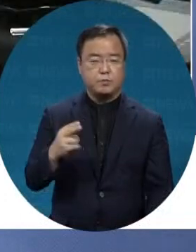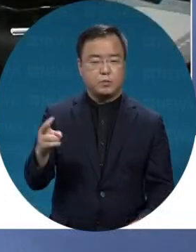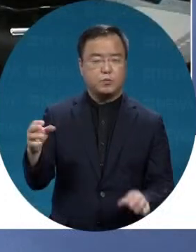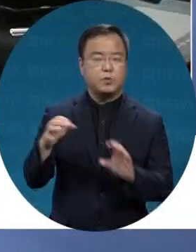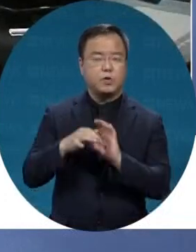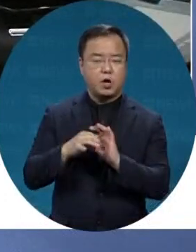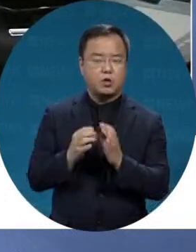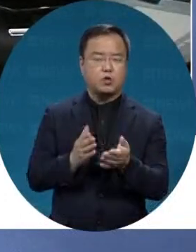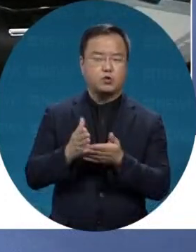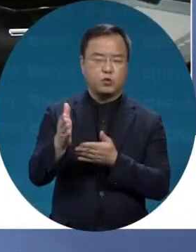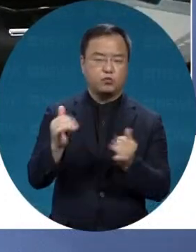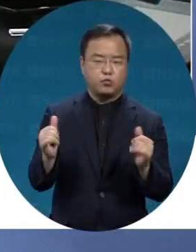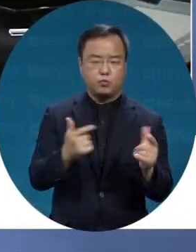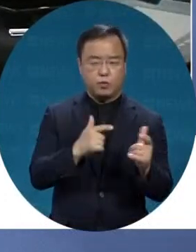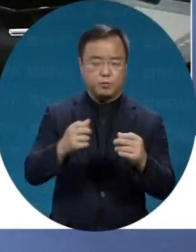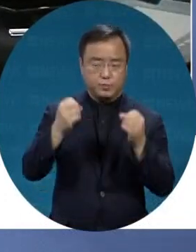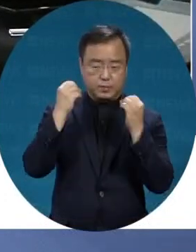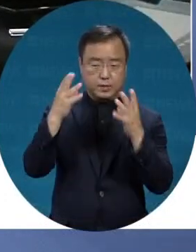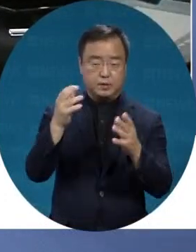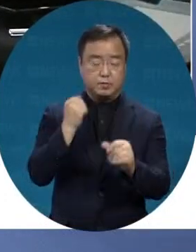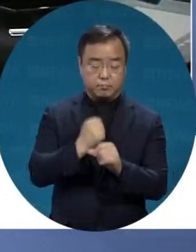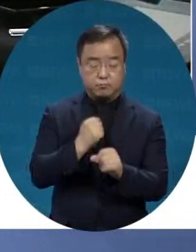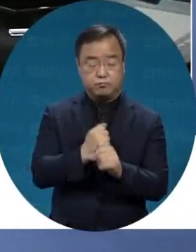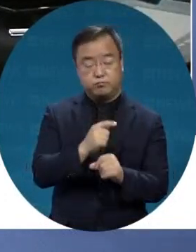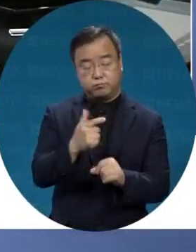다양한 씬 직종이 나오고 있습니다